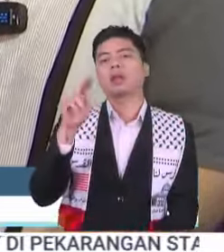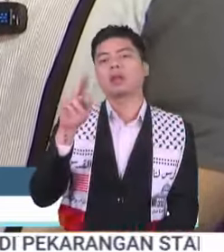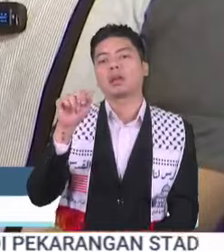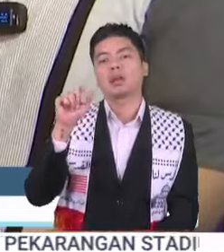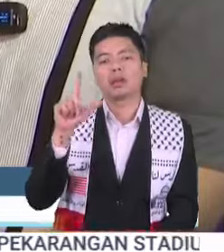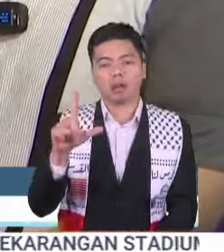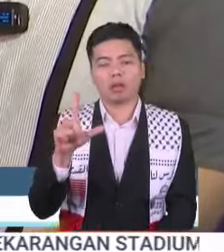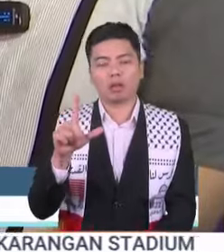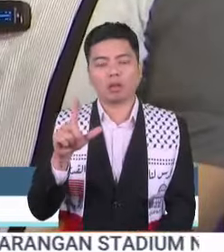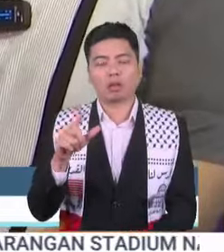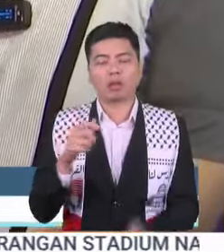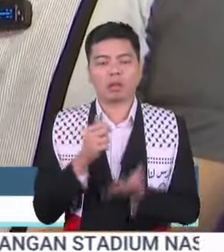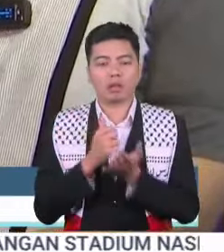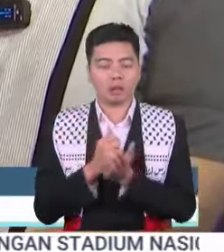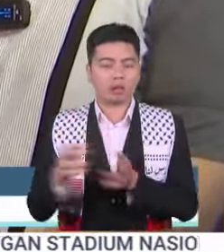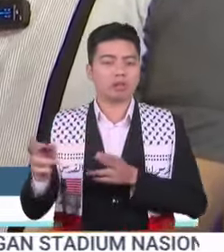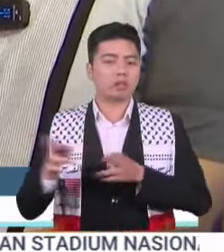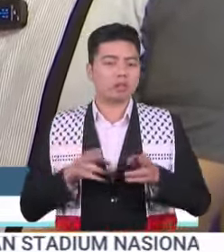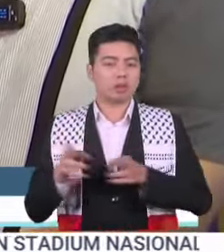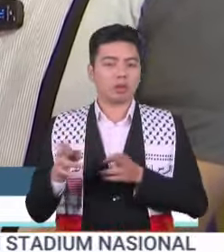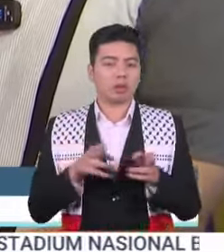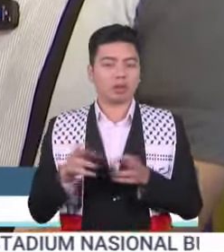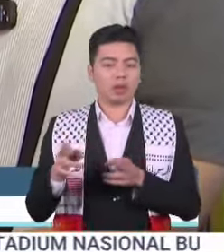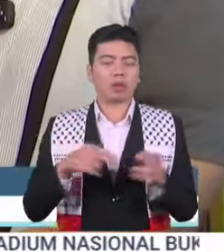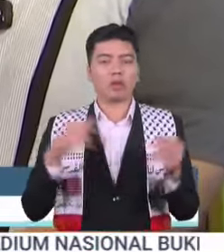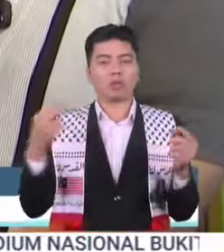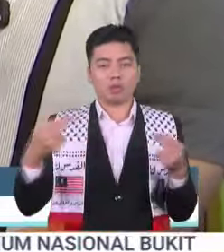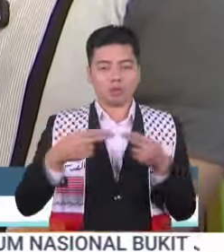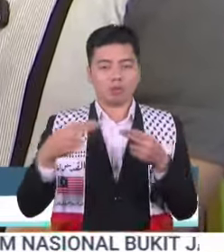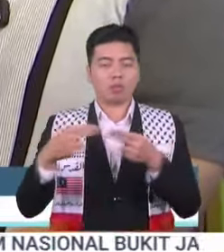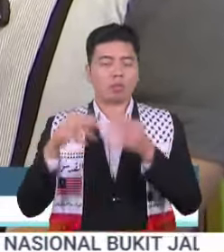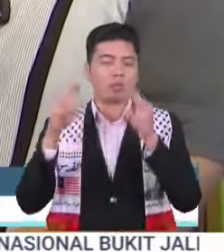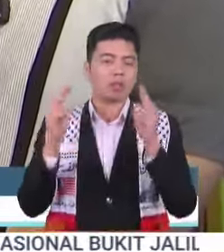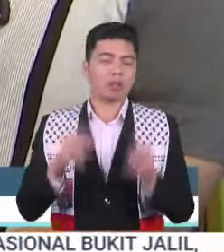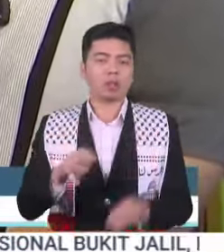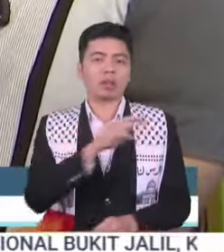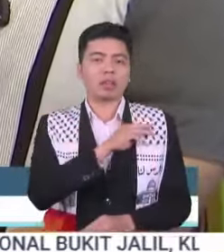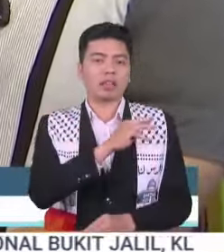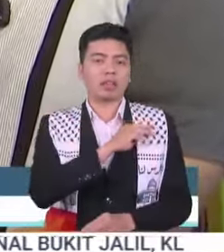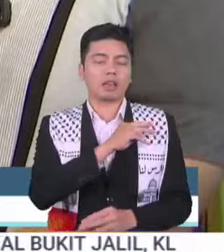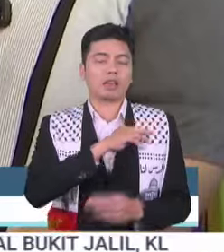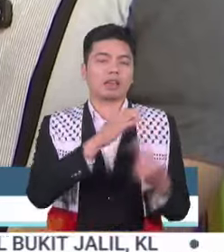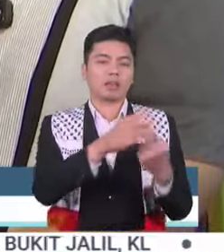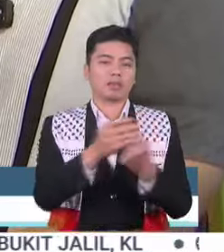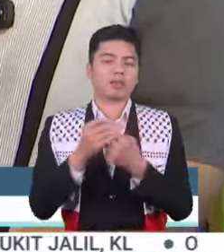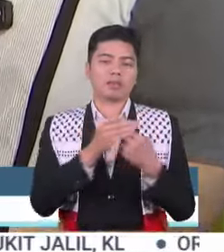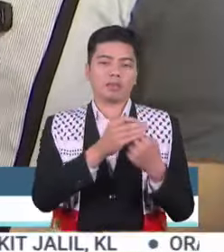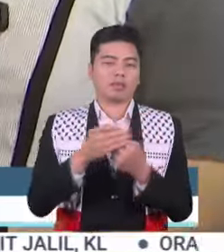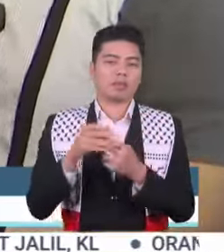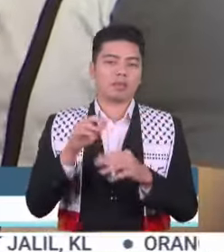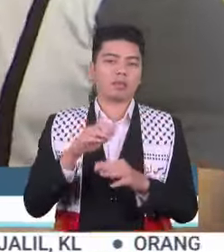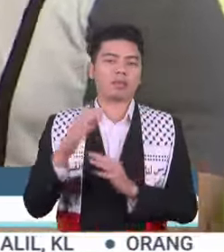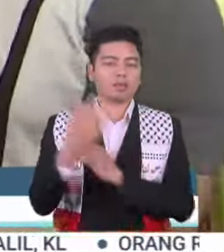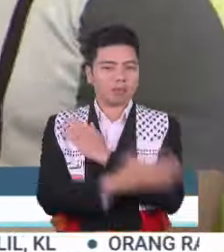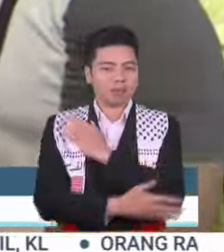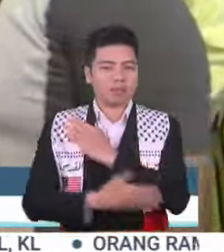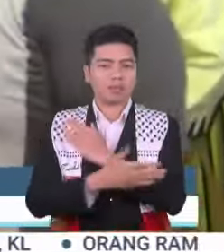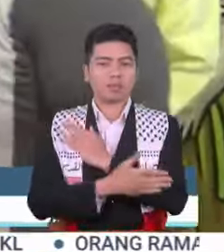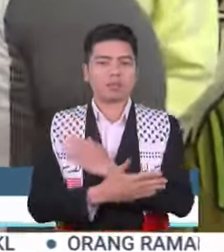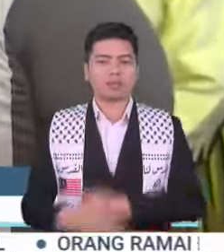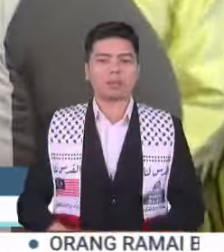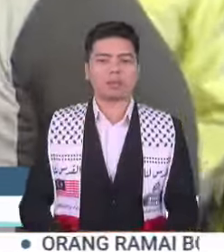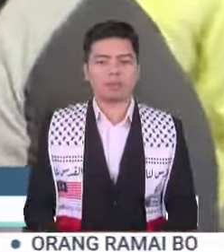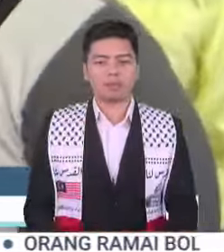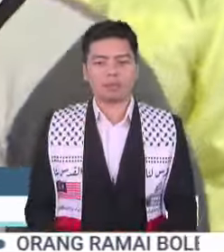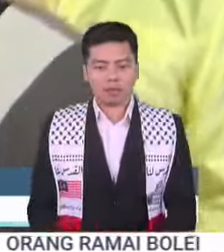Upin, Penolong Setiausaha Bahagian Perhubungan Masyarakat Kementerian Perpaduan Negara. Tuan? Okay,